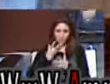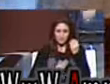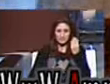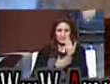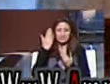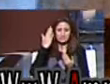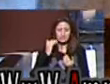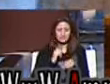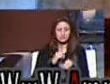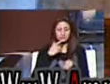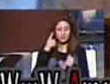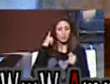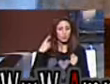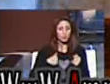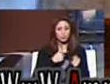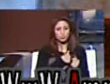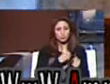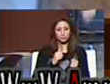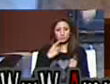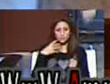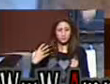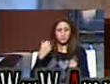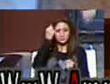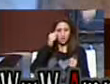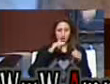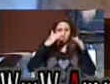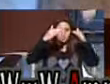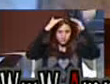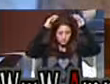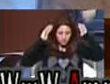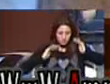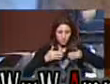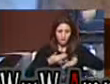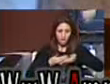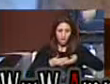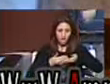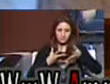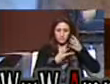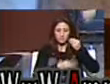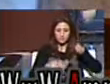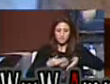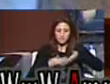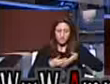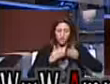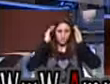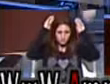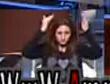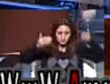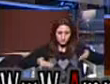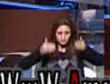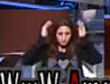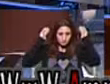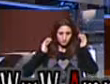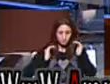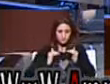على التليفون الدكتور لؤي مصطفى صاحب الحضانه. ايه اللي حصل يا دكتور؟ عليكم. عليكم السلام. يعني في